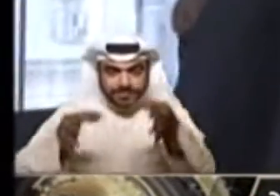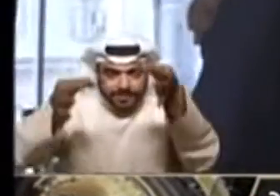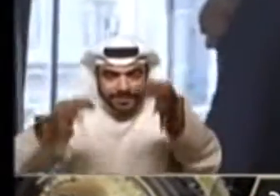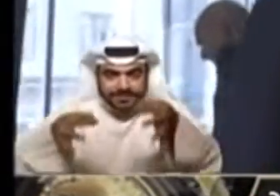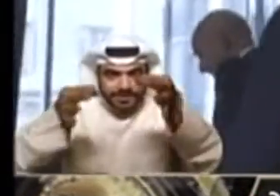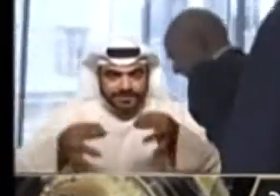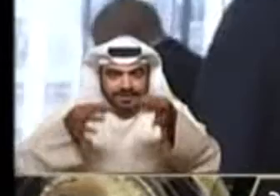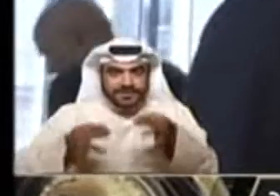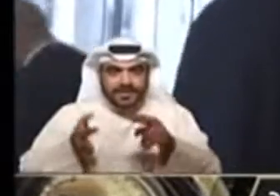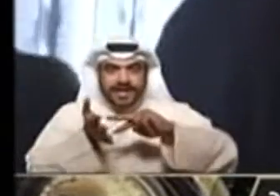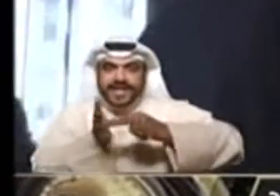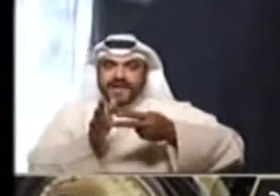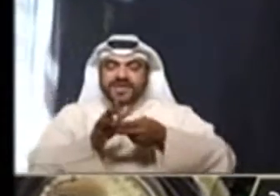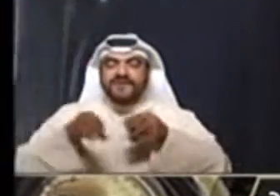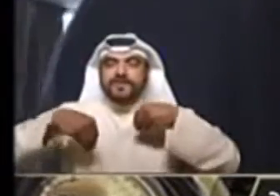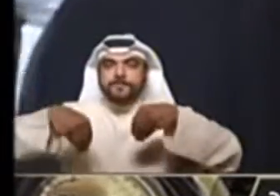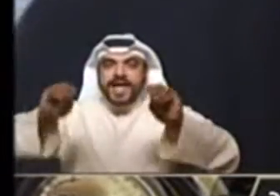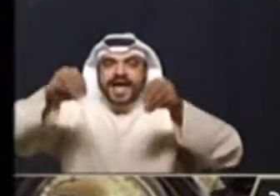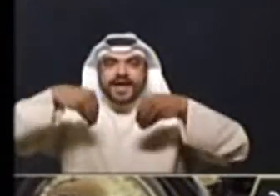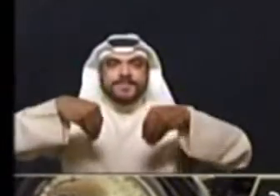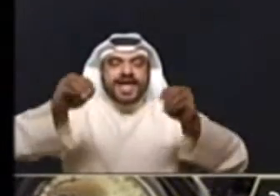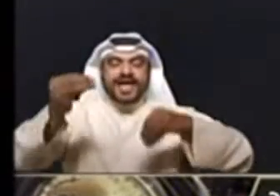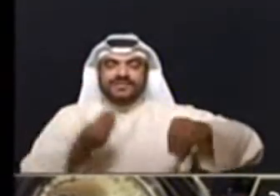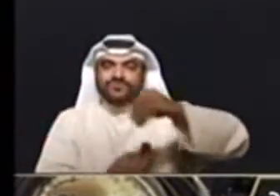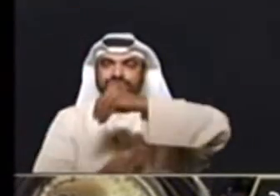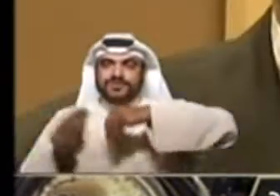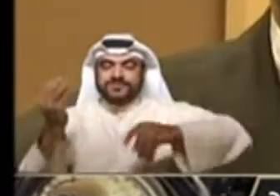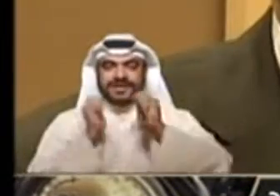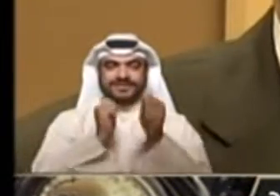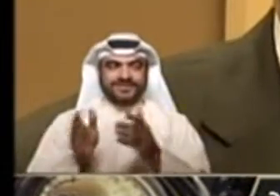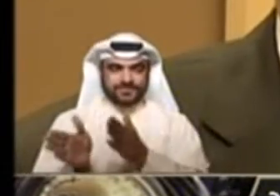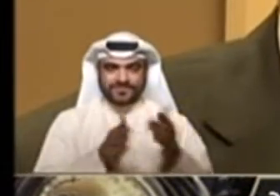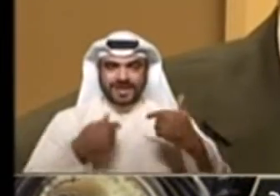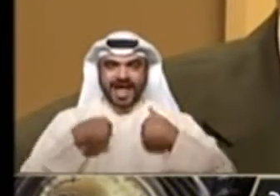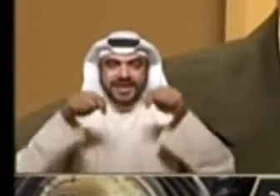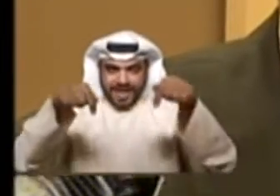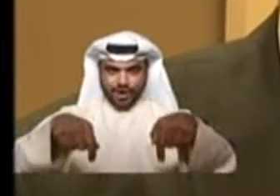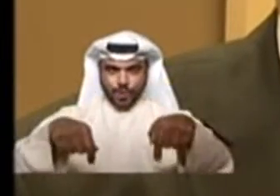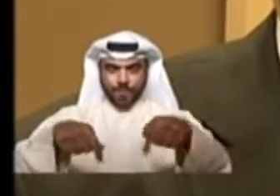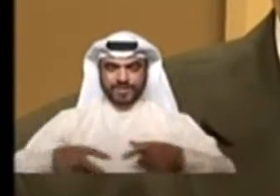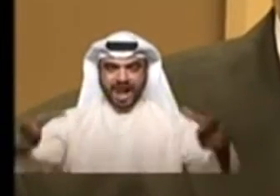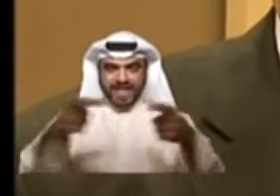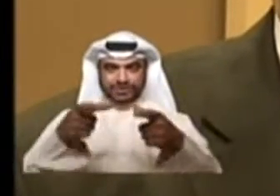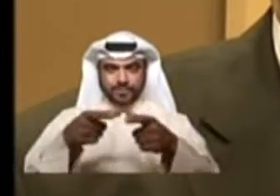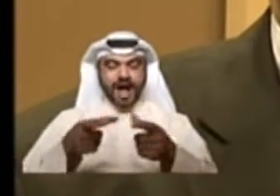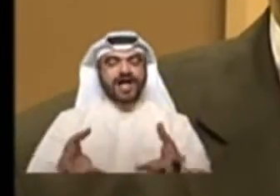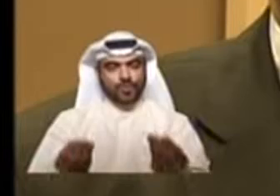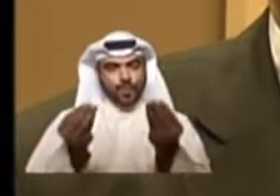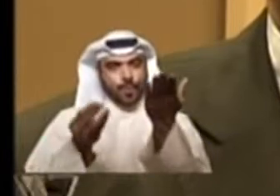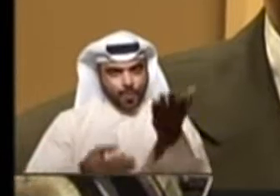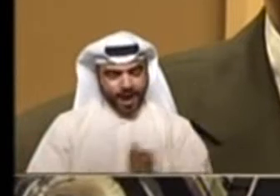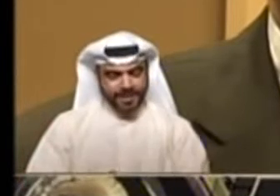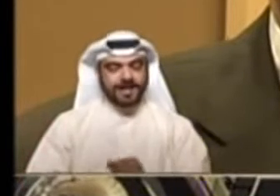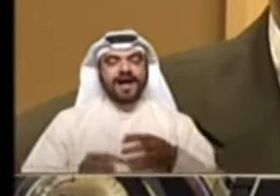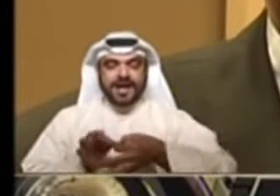أدائها وطريقة ممارستها لأعمالها والتوقعات المرجوة منها. شاركنا اليوم بعديد من الاجتماعات،